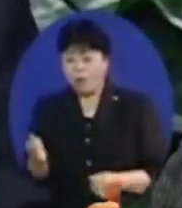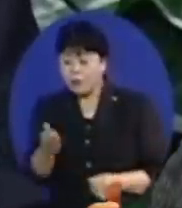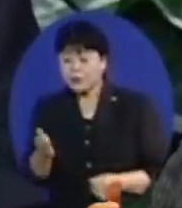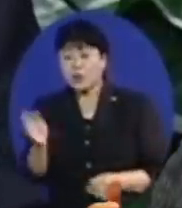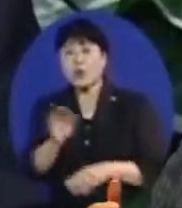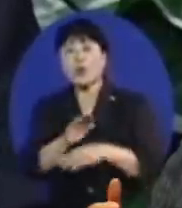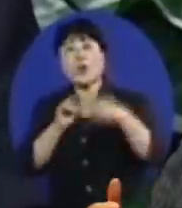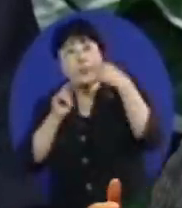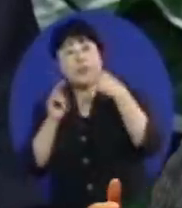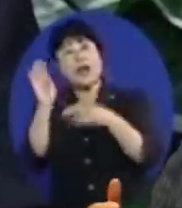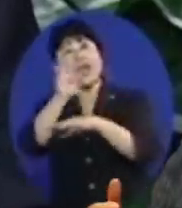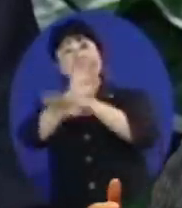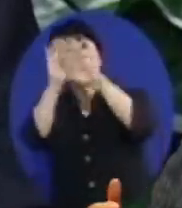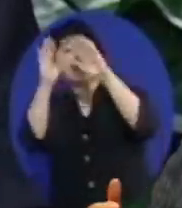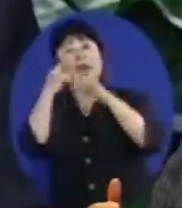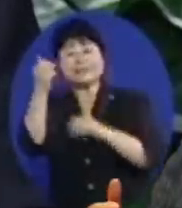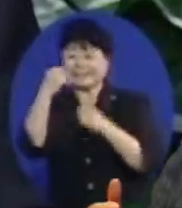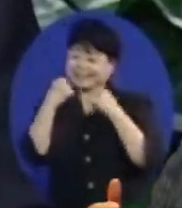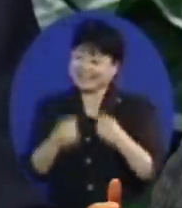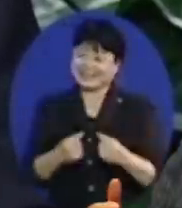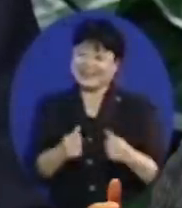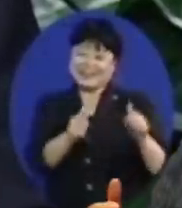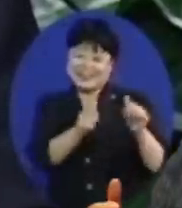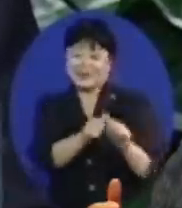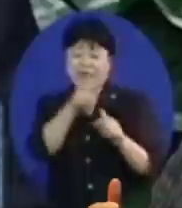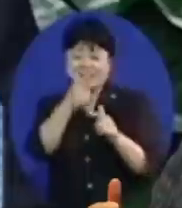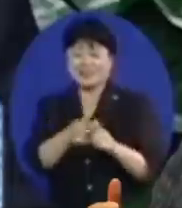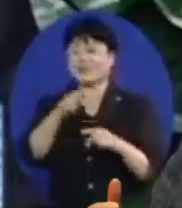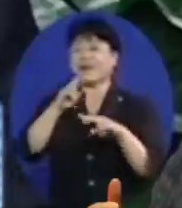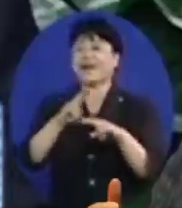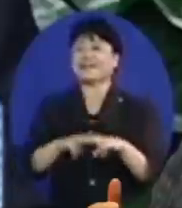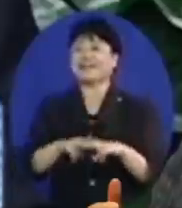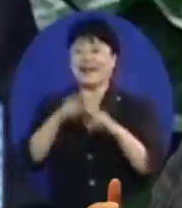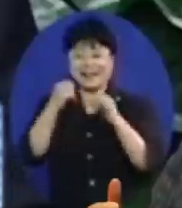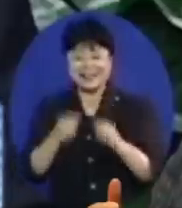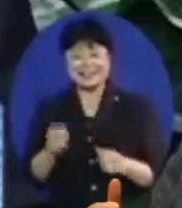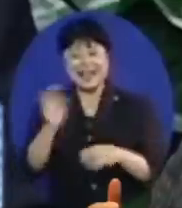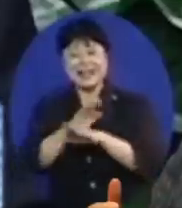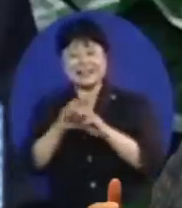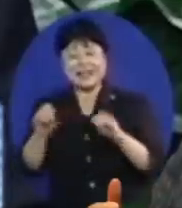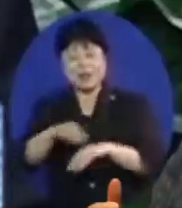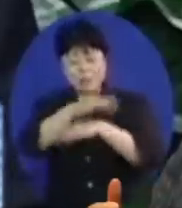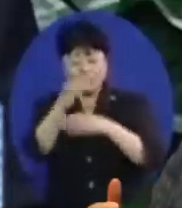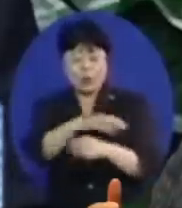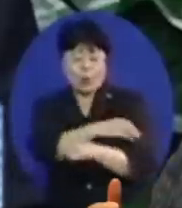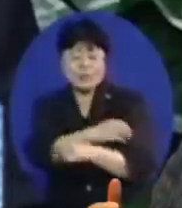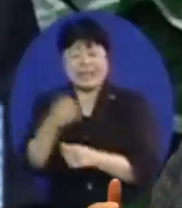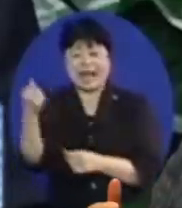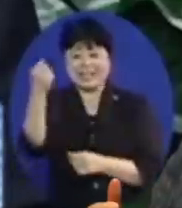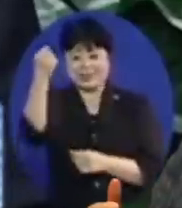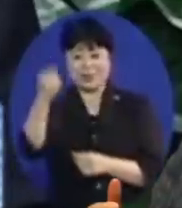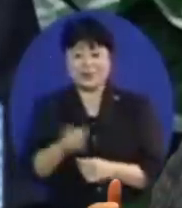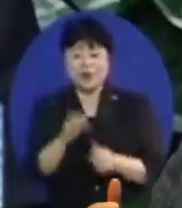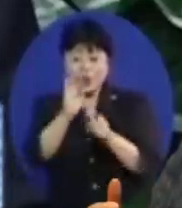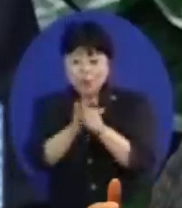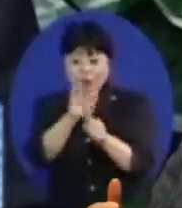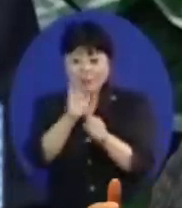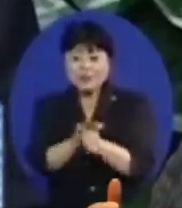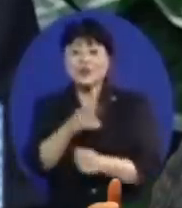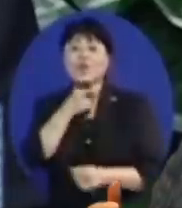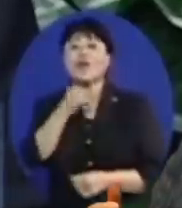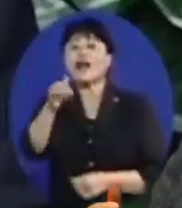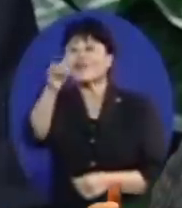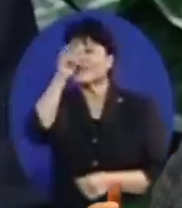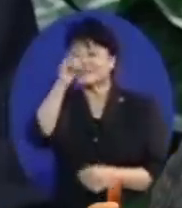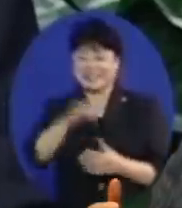위를 쳐다보면 아버지가 계시고 그 옆에 예수님이 앉아 계시고 하늘과 땅의 모든 권세를 가지고 우리를 도와주시기를 원하시고